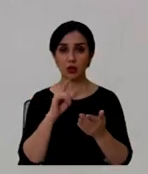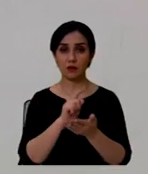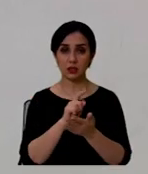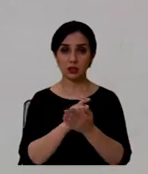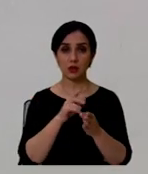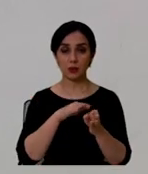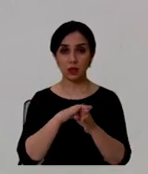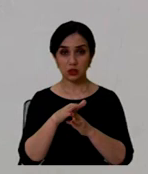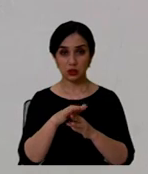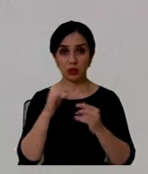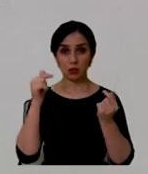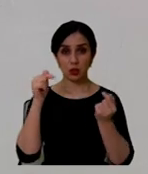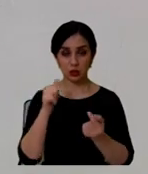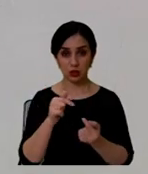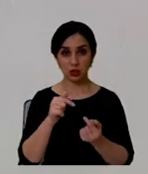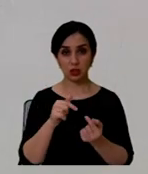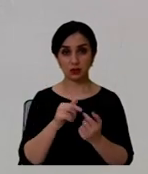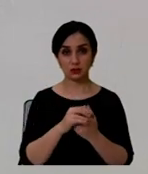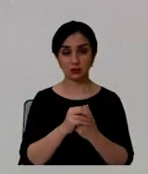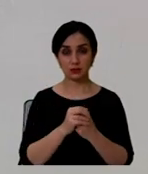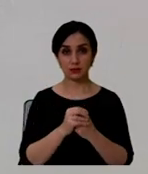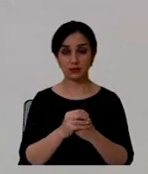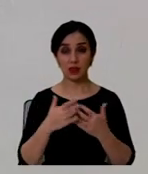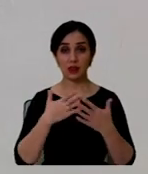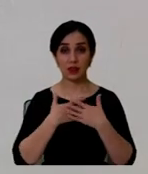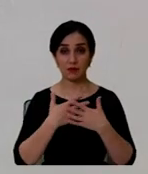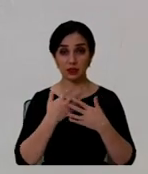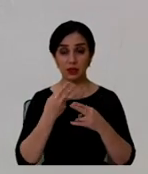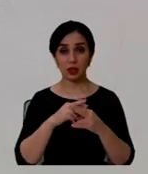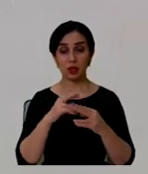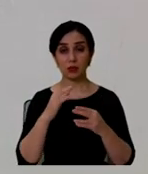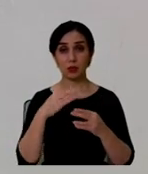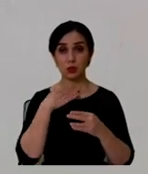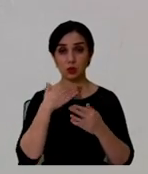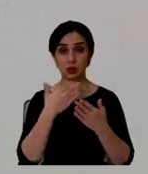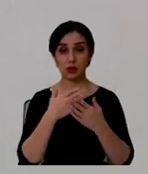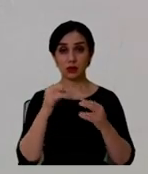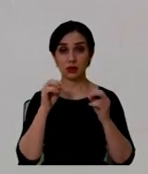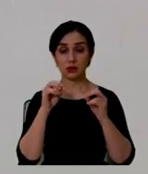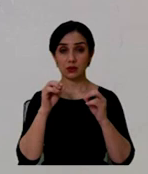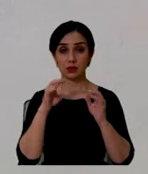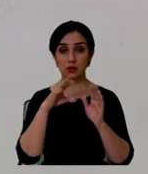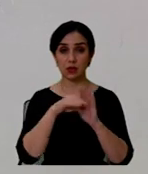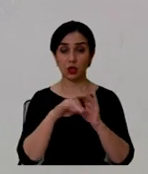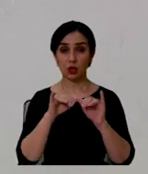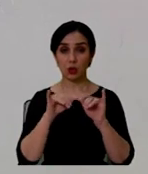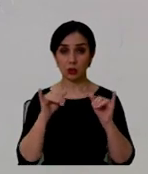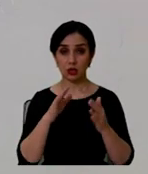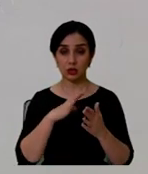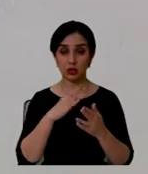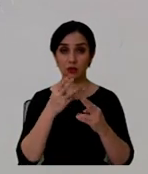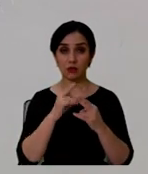vazifani bajarishga moslashgan, nafas muskullari esa takomillashgan va